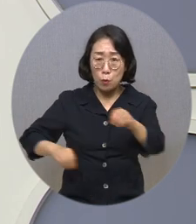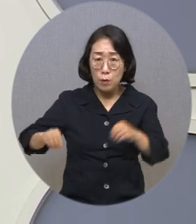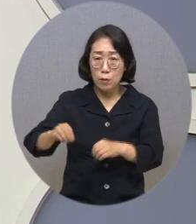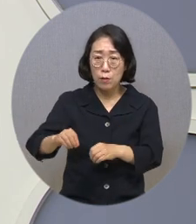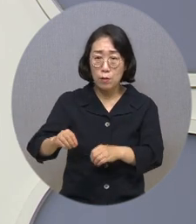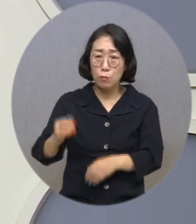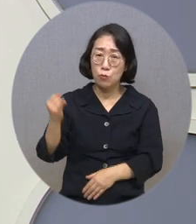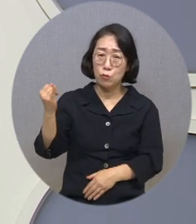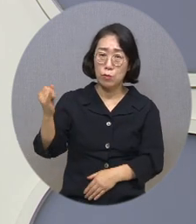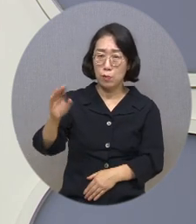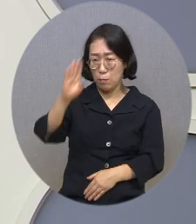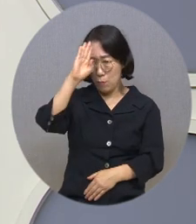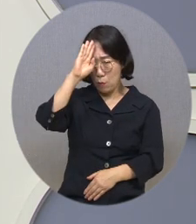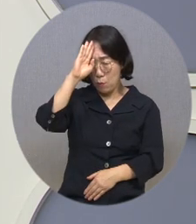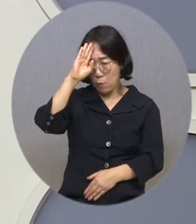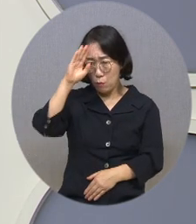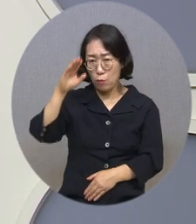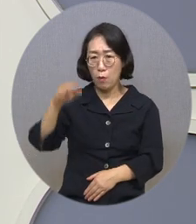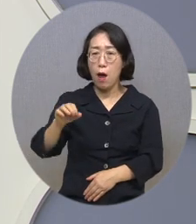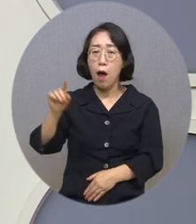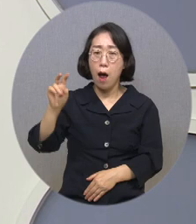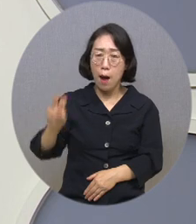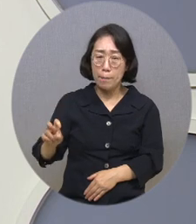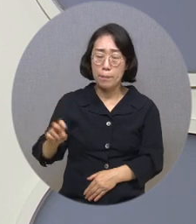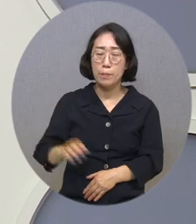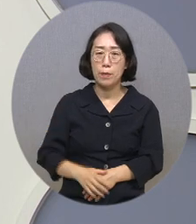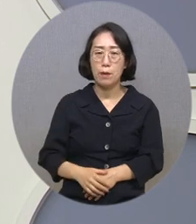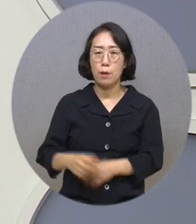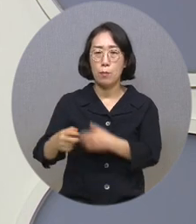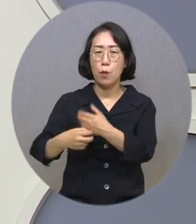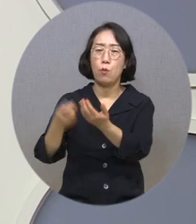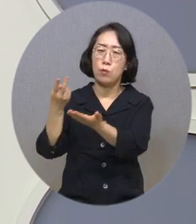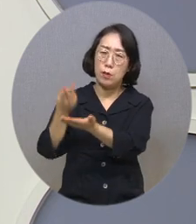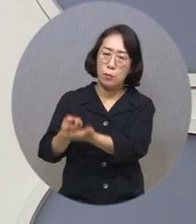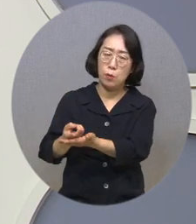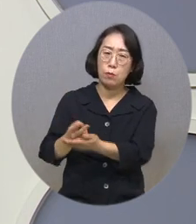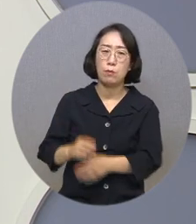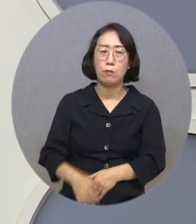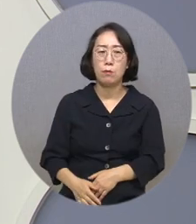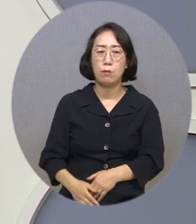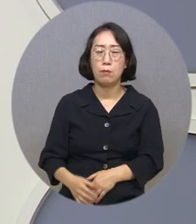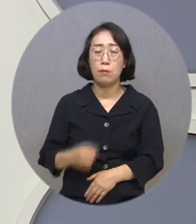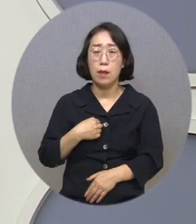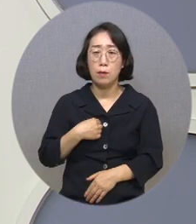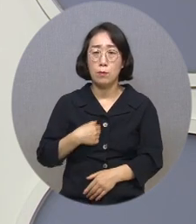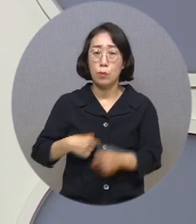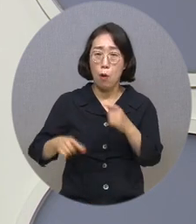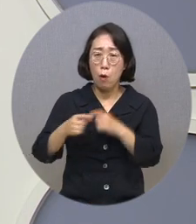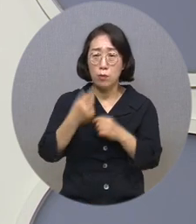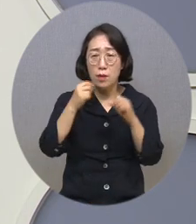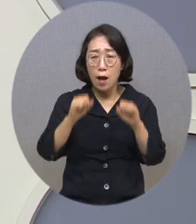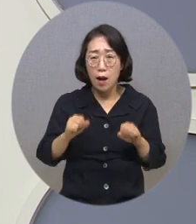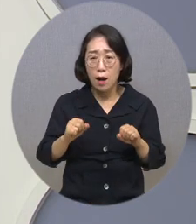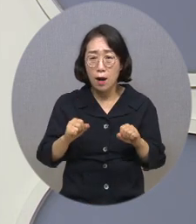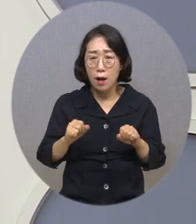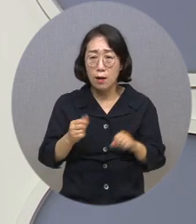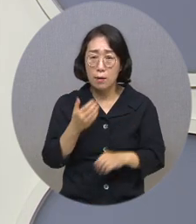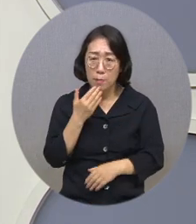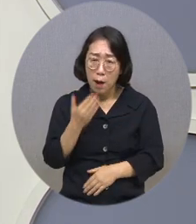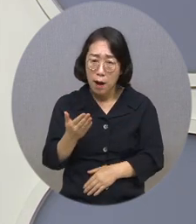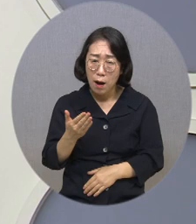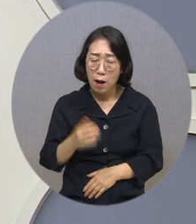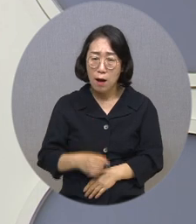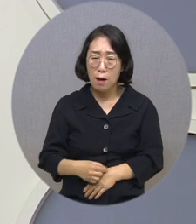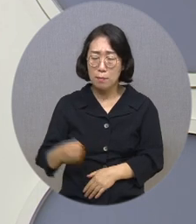때 집사람이 그러더라고 병실에서 나 좀 더 살릴 수 없을까? 근데 제